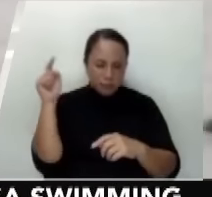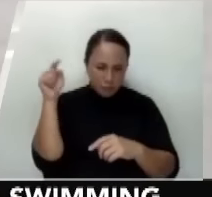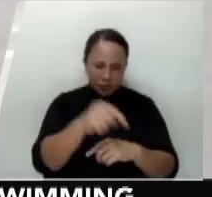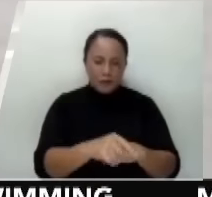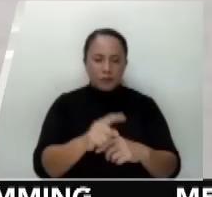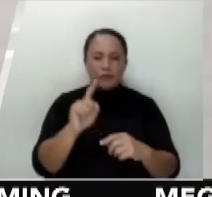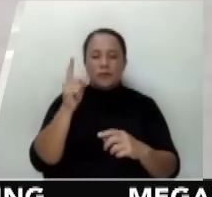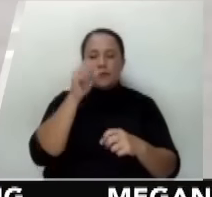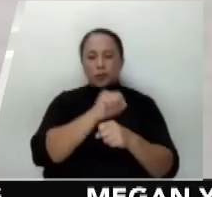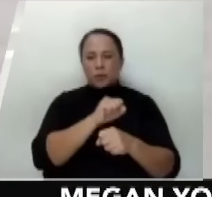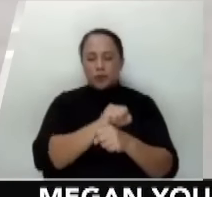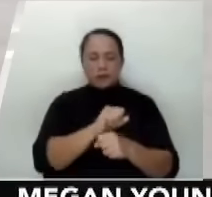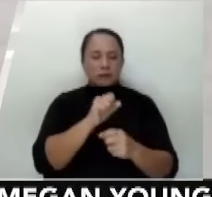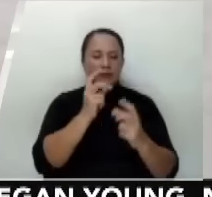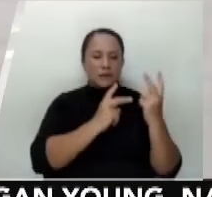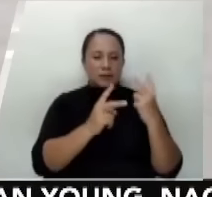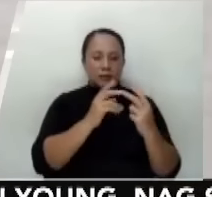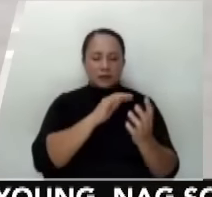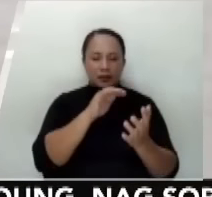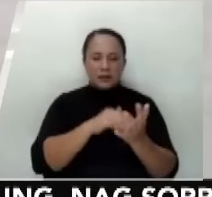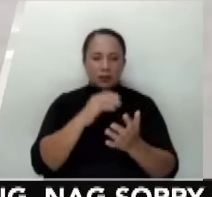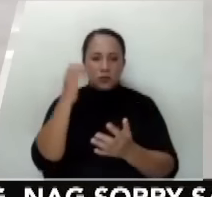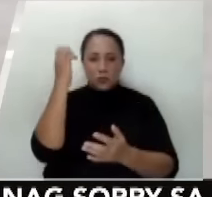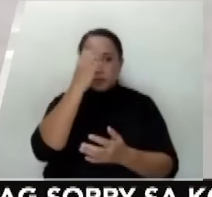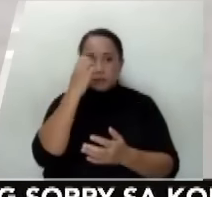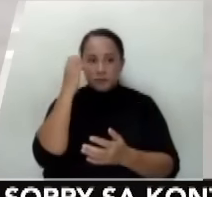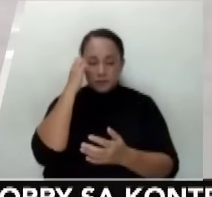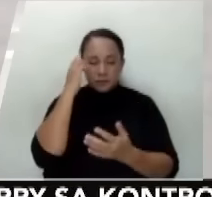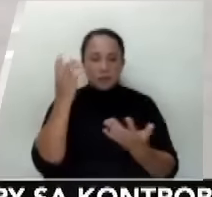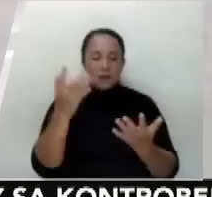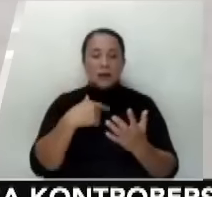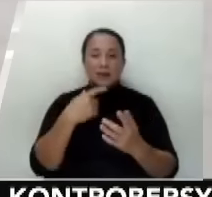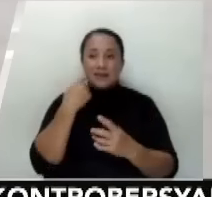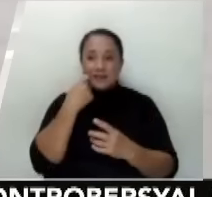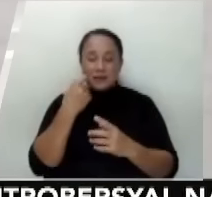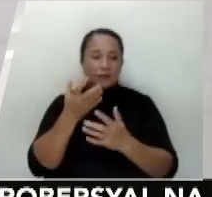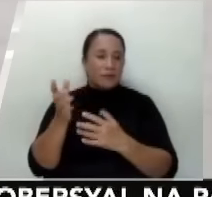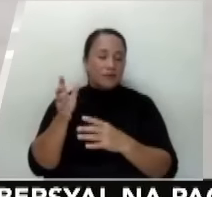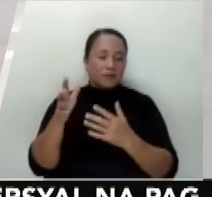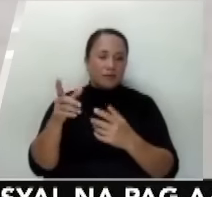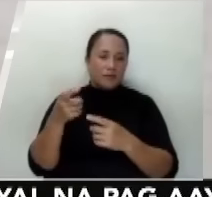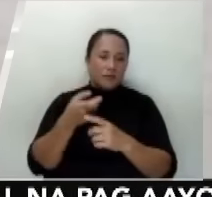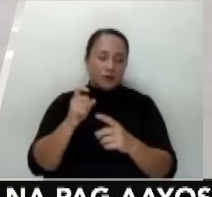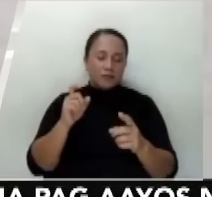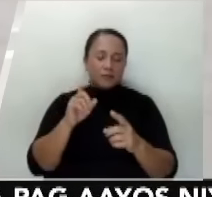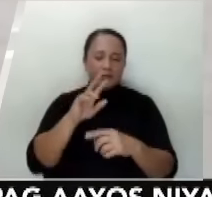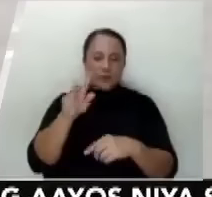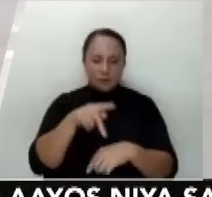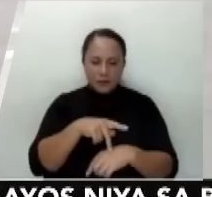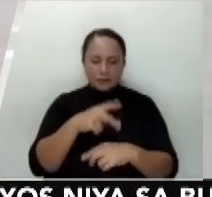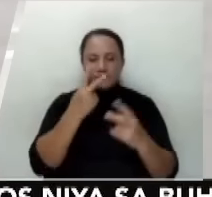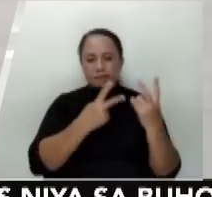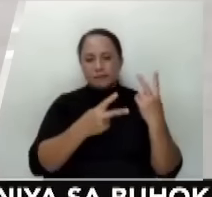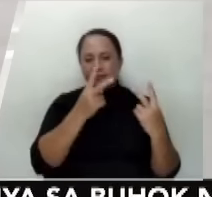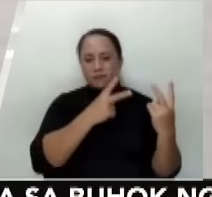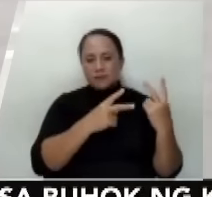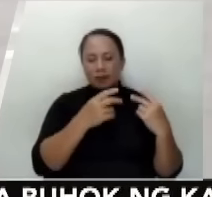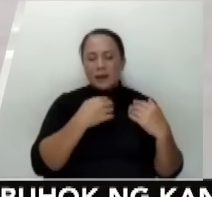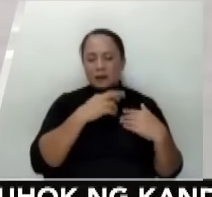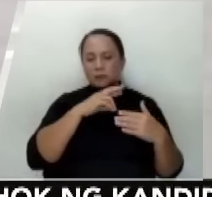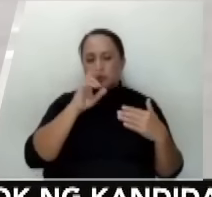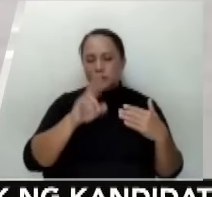visit dito sa Central Europe. Sa kanyang pag-alis dyan sa Pilipinas kanina, ay umaasa nga ang Pangulo ng kanyang pagbisita dito ay magbubunga pagdating sa larangan